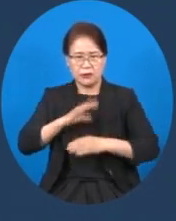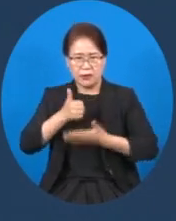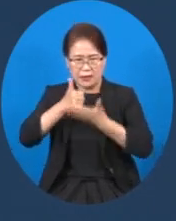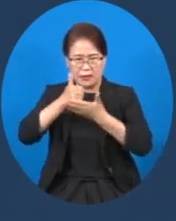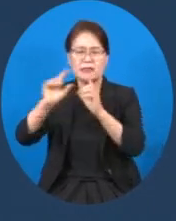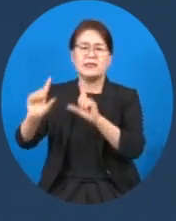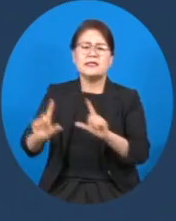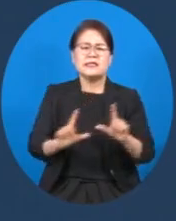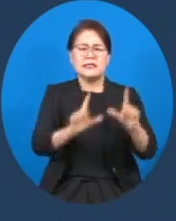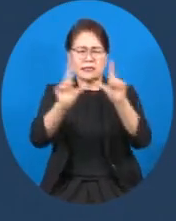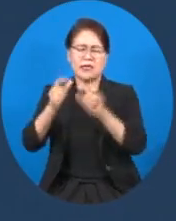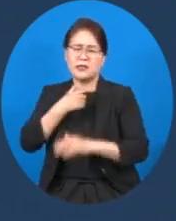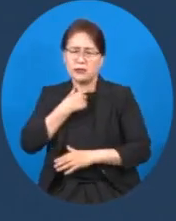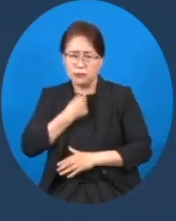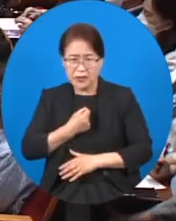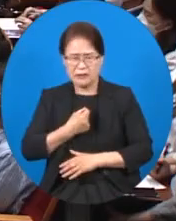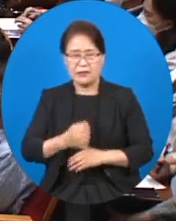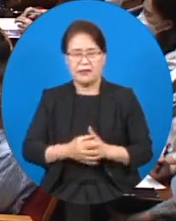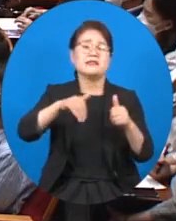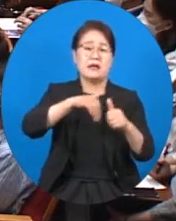살기를 원하십니다.